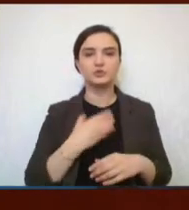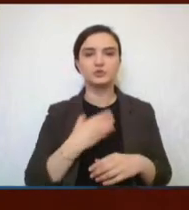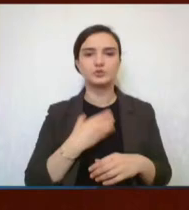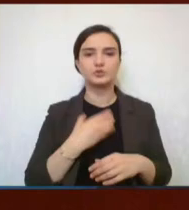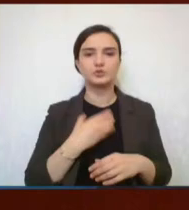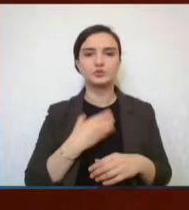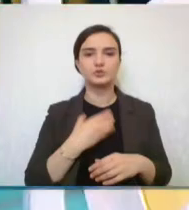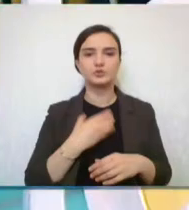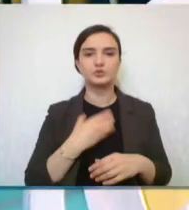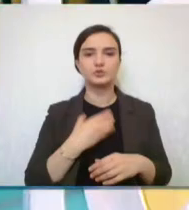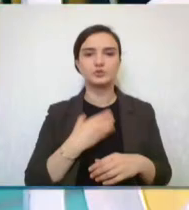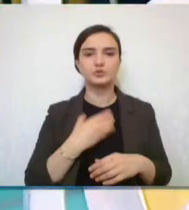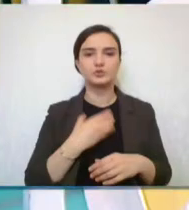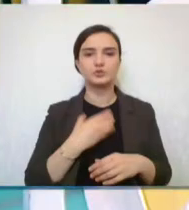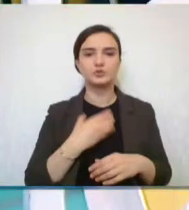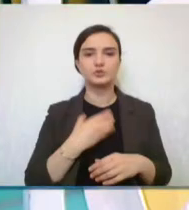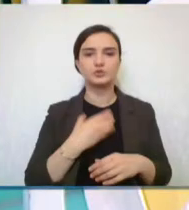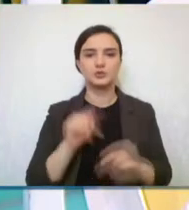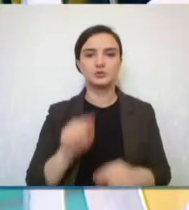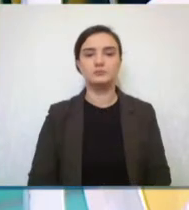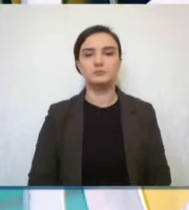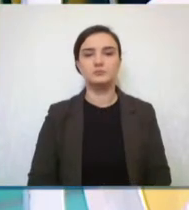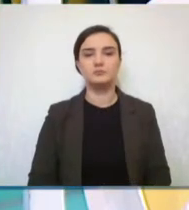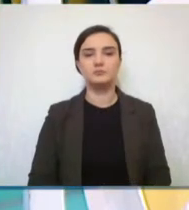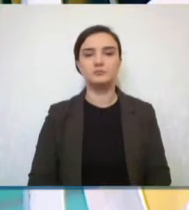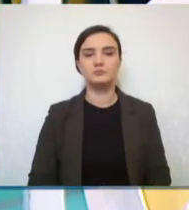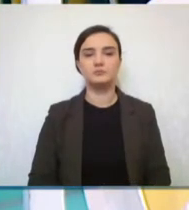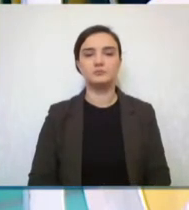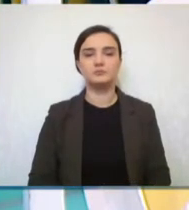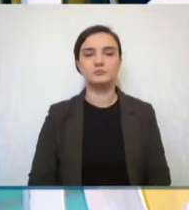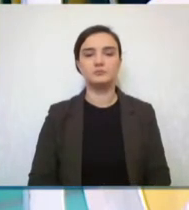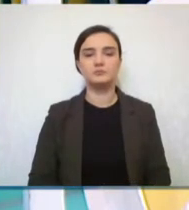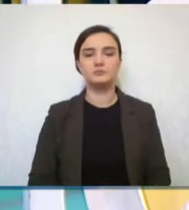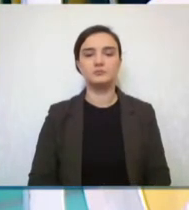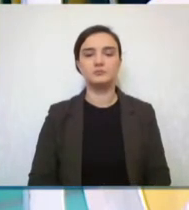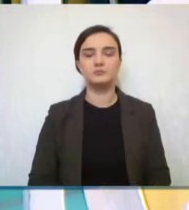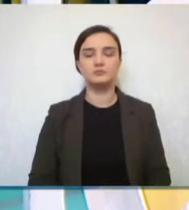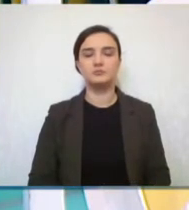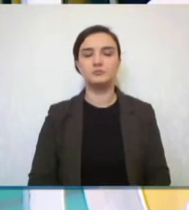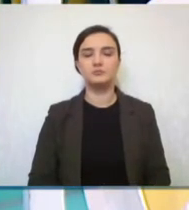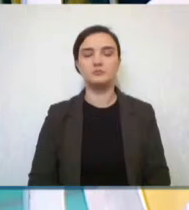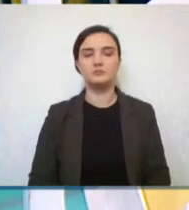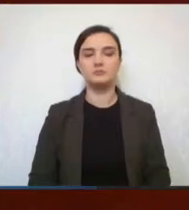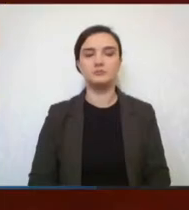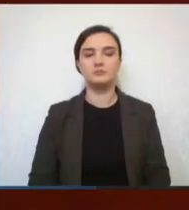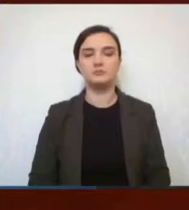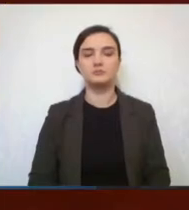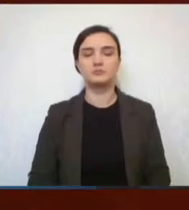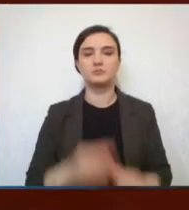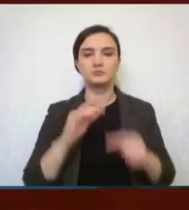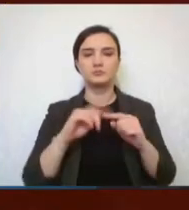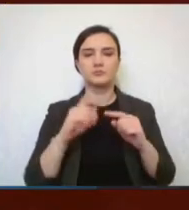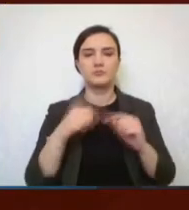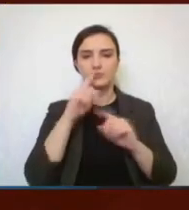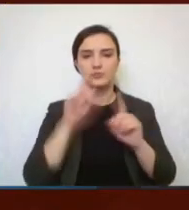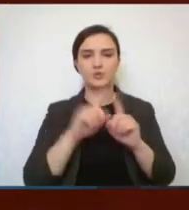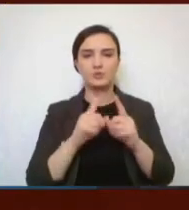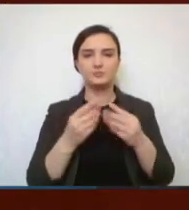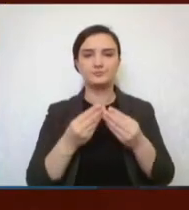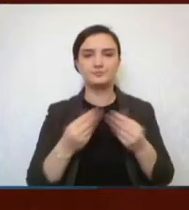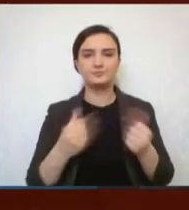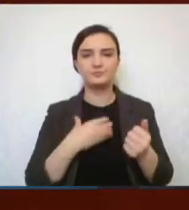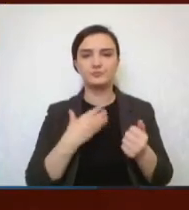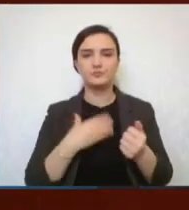არის და განსაკუთრებით დრამატული იყო ეს შიში შემდეგ მე თითქოს განელდა ეს შიში, იმიტომ რომ არ იყო